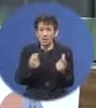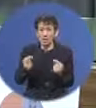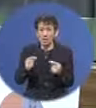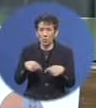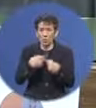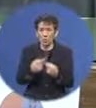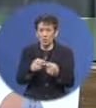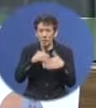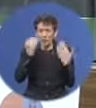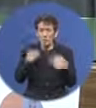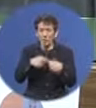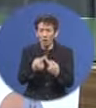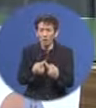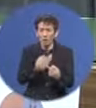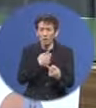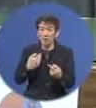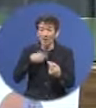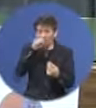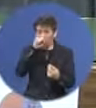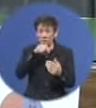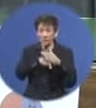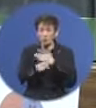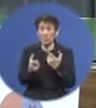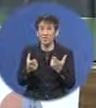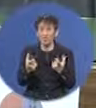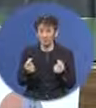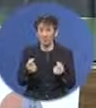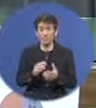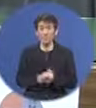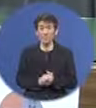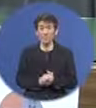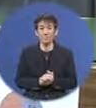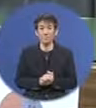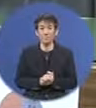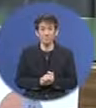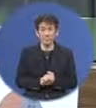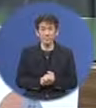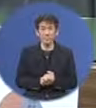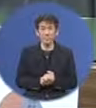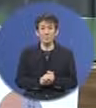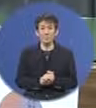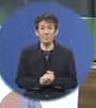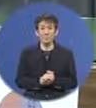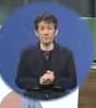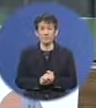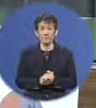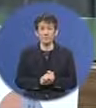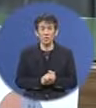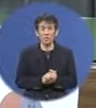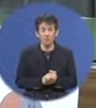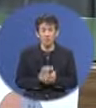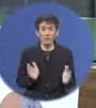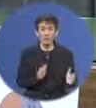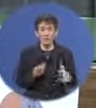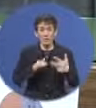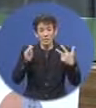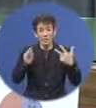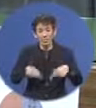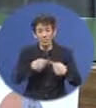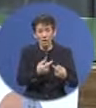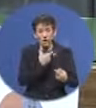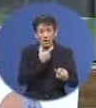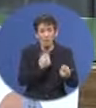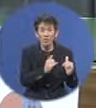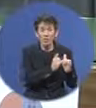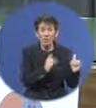量があればいいわけですね。 そうですね、はい、 それからもう一つはですね そういう施設に入りたいという人